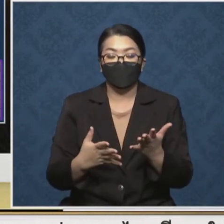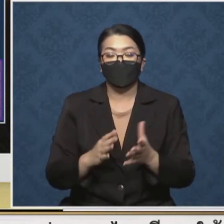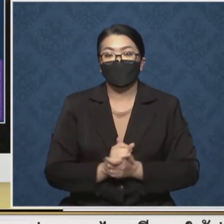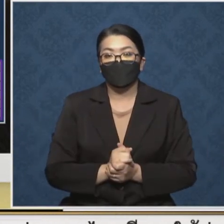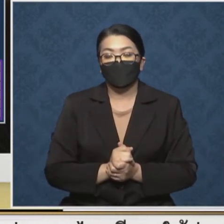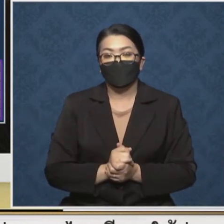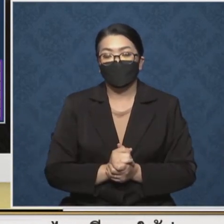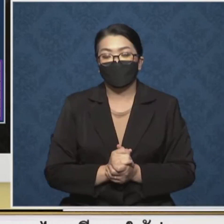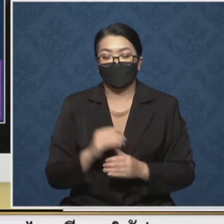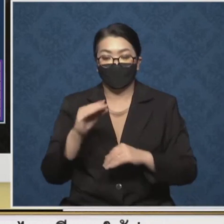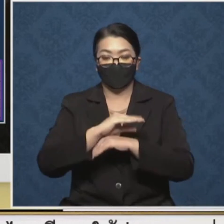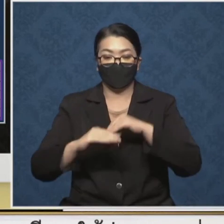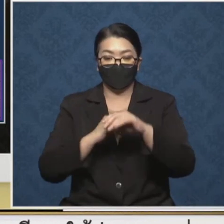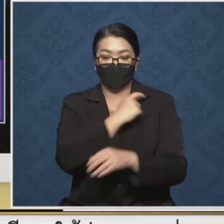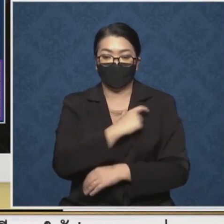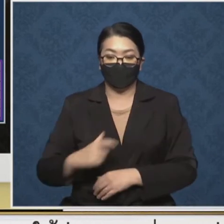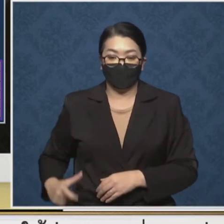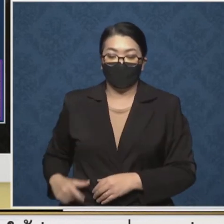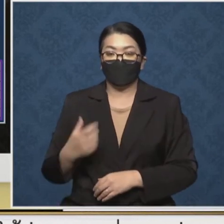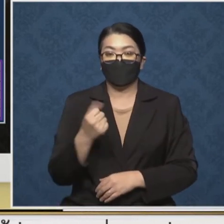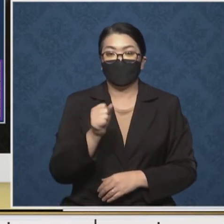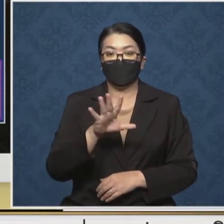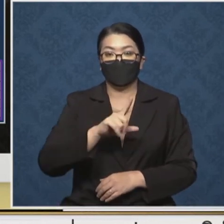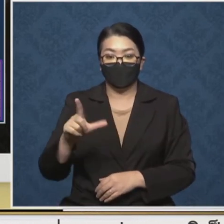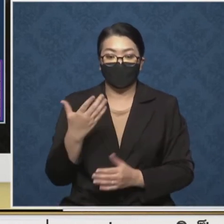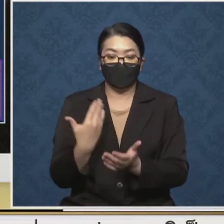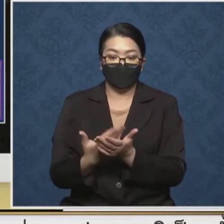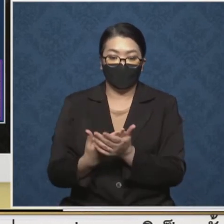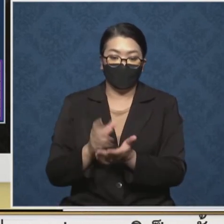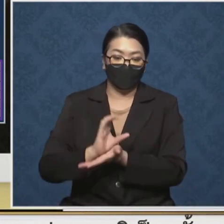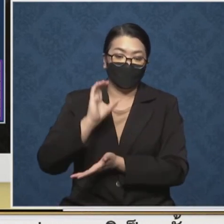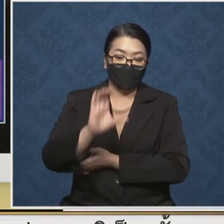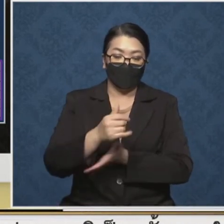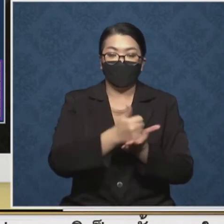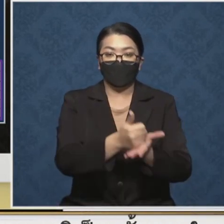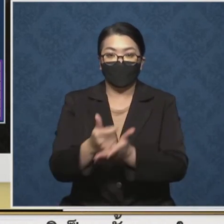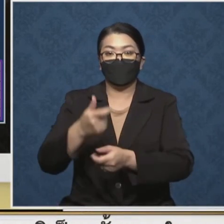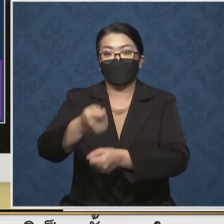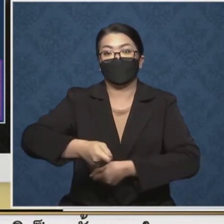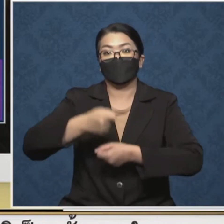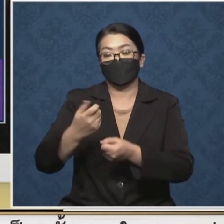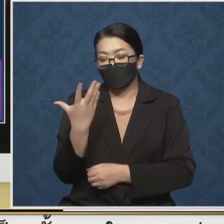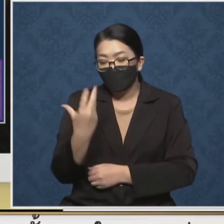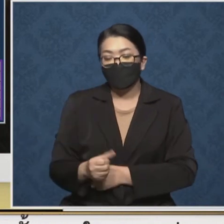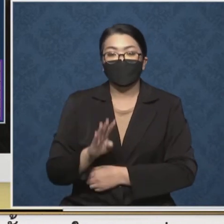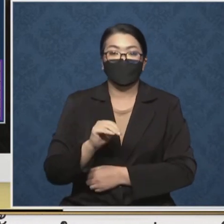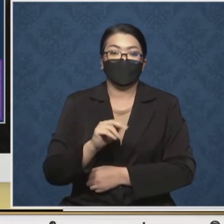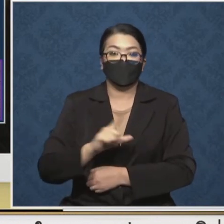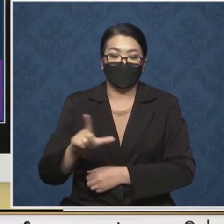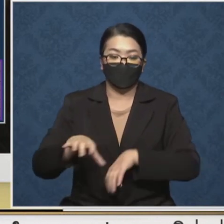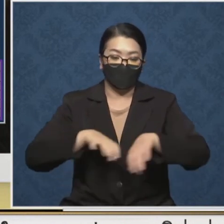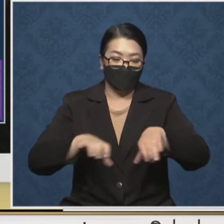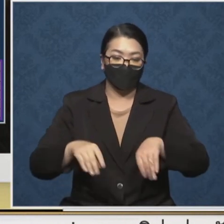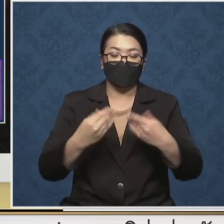ล้านค่ะสุดท้ายนะคะ งบประมาณที่เกิดประโยช์กัเกษตรกรจิงๆค่ะเหลือเพีงแค่ 40 ล้านบาทค่ะ ที่จัด